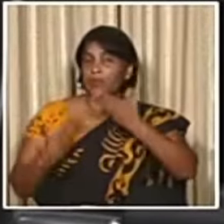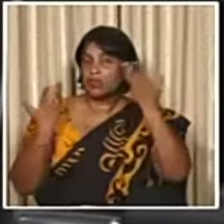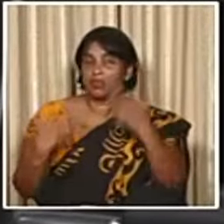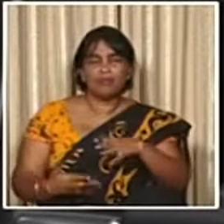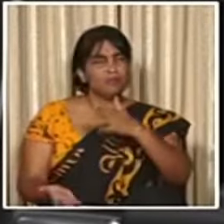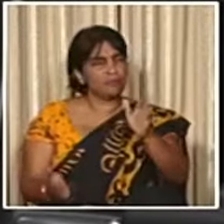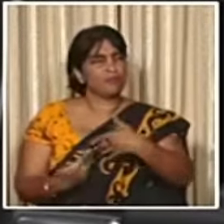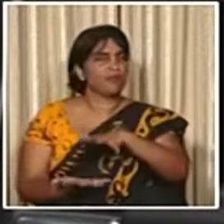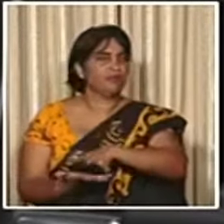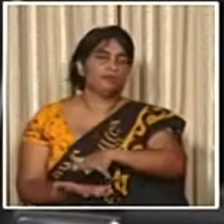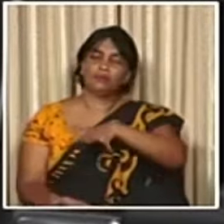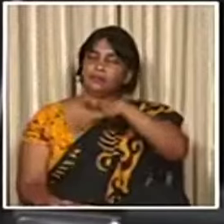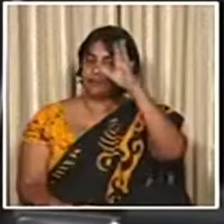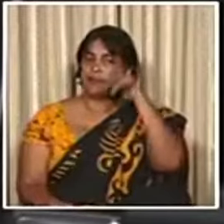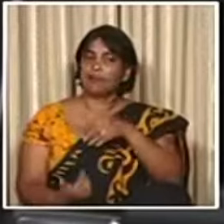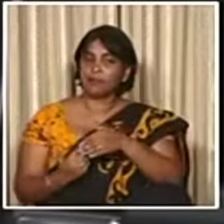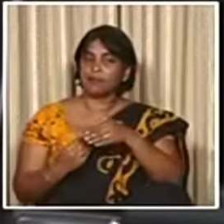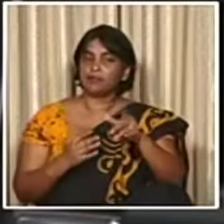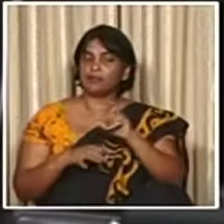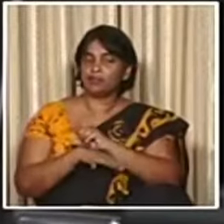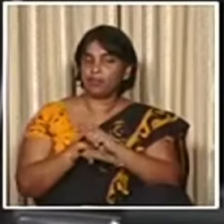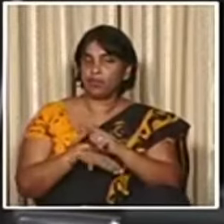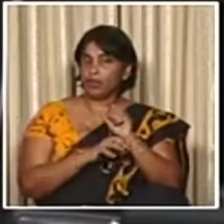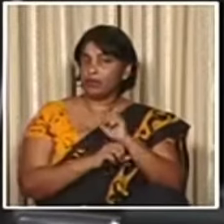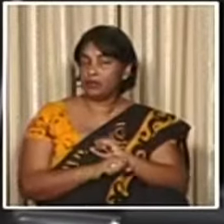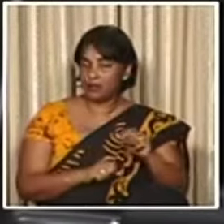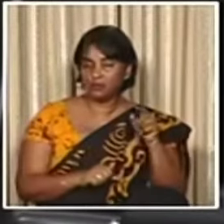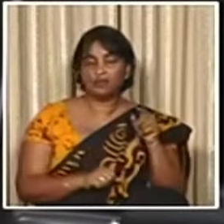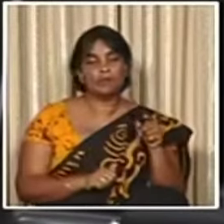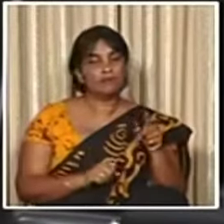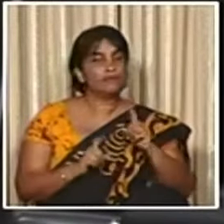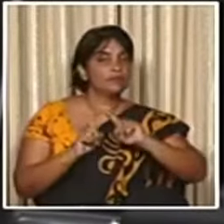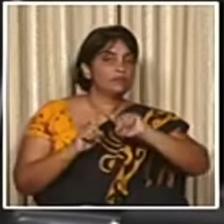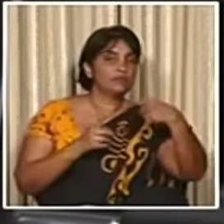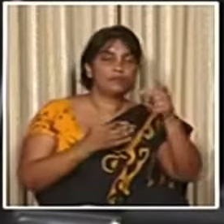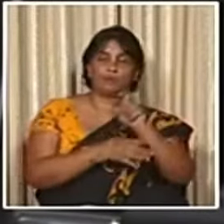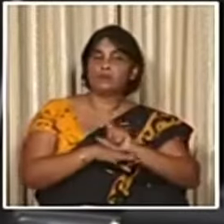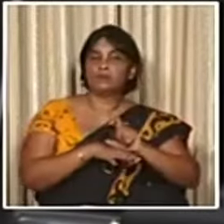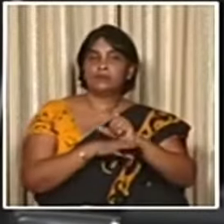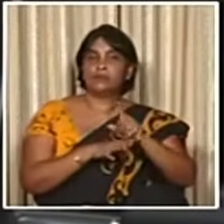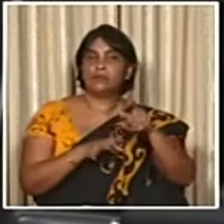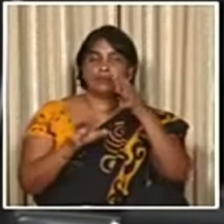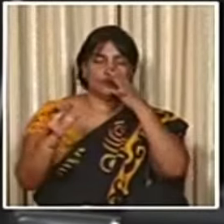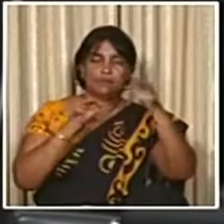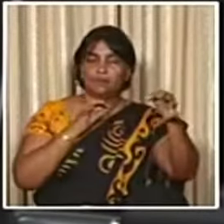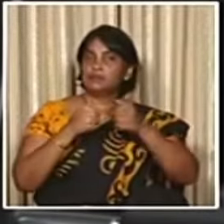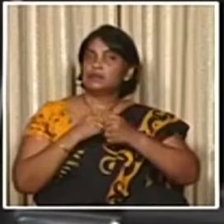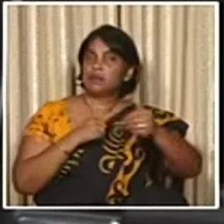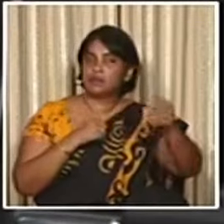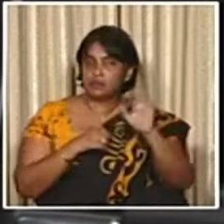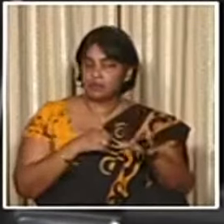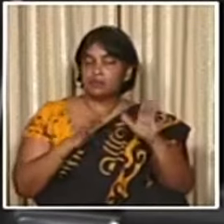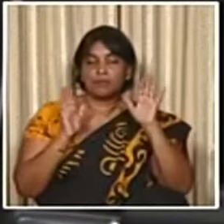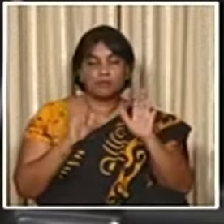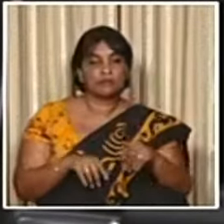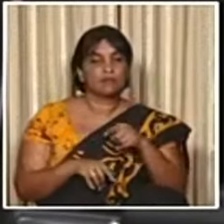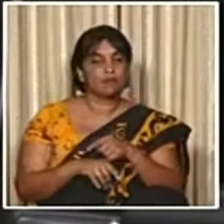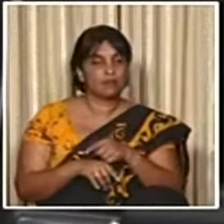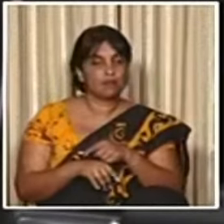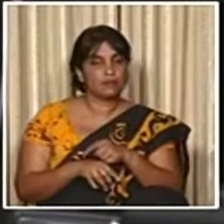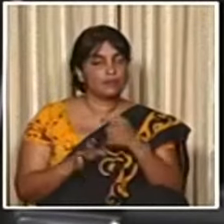ඉවර වෙන්නේ නැහැ. මෙතෙක් තිබුණේ ඒ කොමසාරිස් නැත්නම් වෙන කොමසාරිස් කෙනෙක් ලව්ව මනීම ඉදිරියට කරනවා. නමුත්